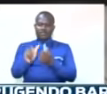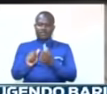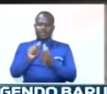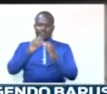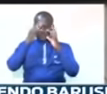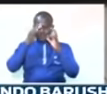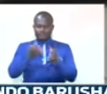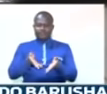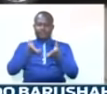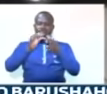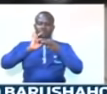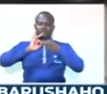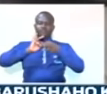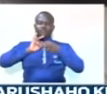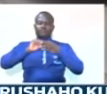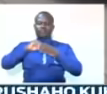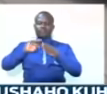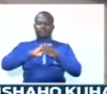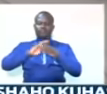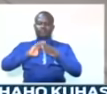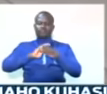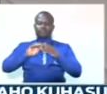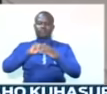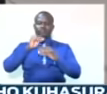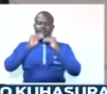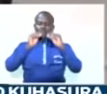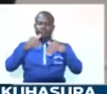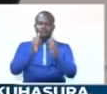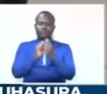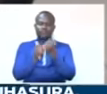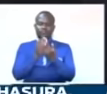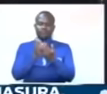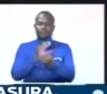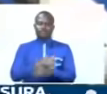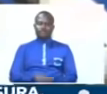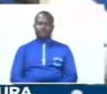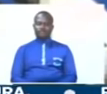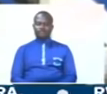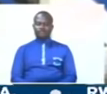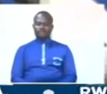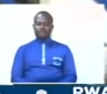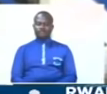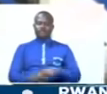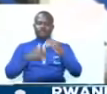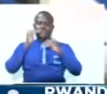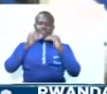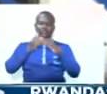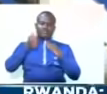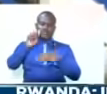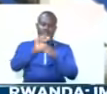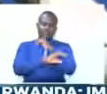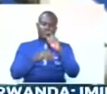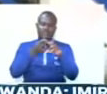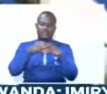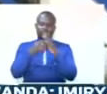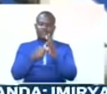byemeje kuzamura ubufatanye mu ishoramari mu rwego rw'ubuhinzi n'ubworozi. Inzego zabo ni igihugu kivuye mu bibazo